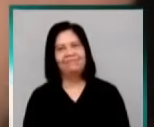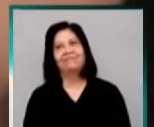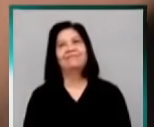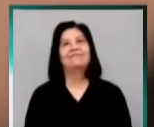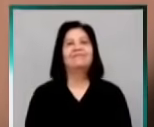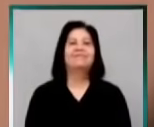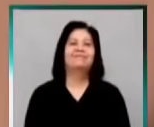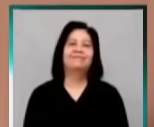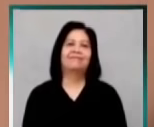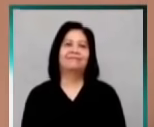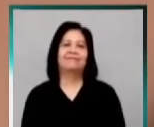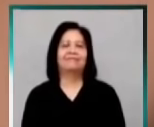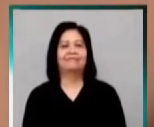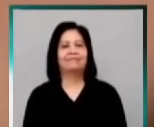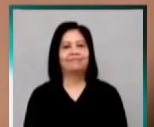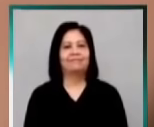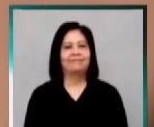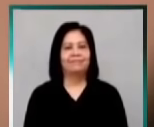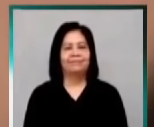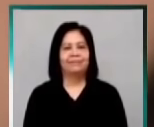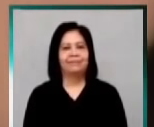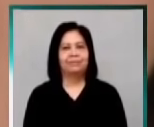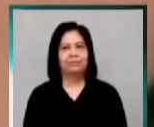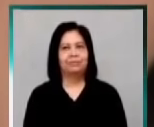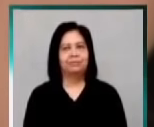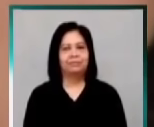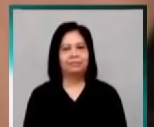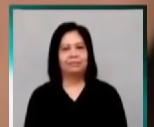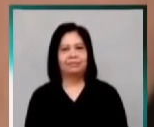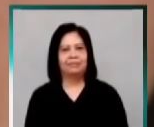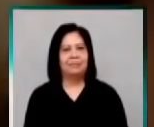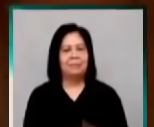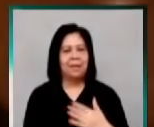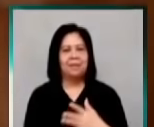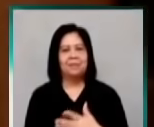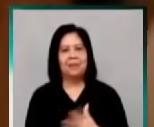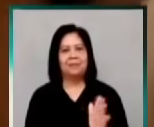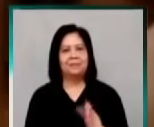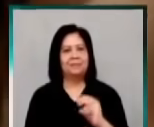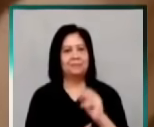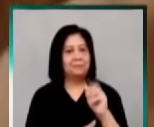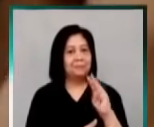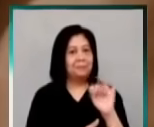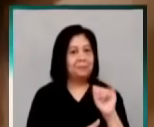Mamma Mia, here I go again. Mamma Mia!